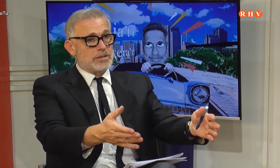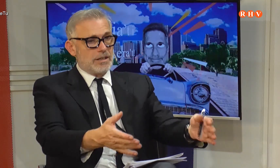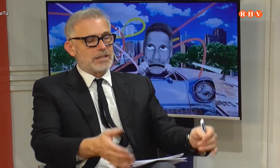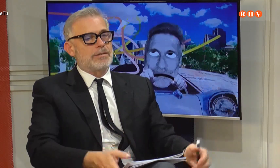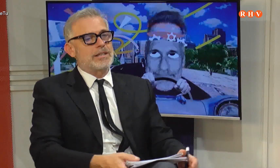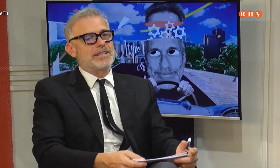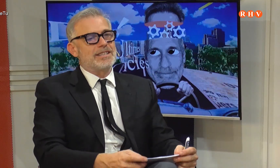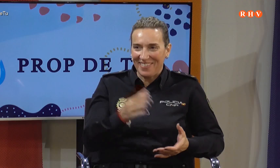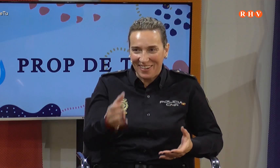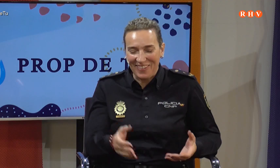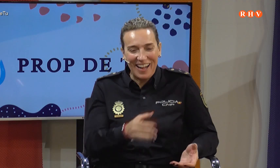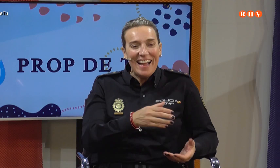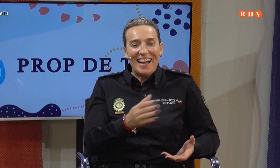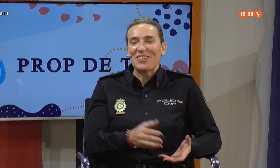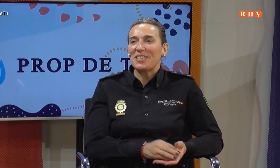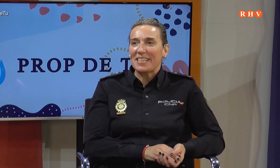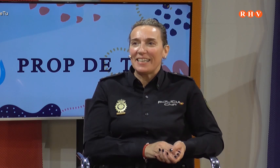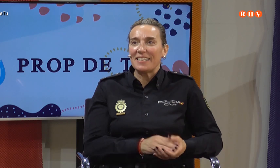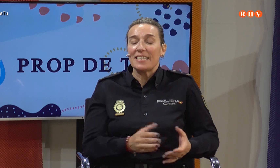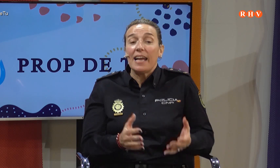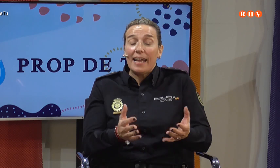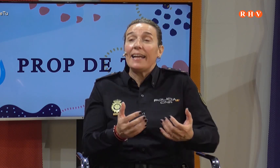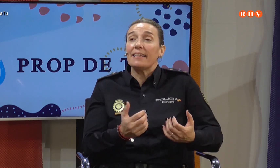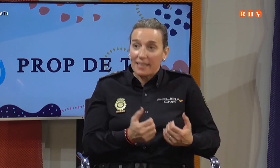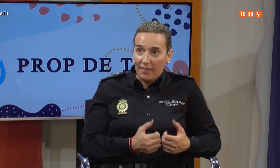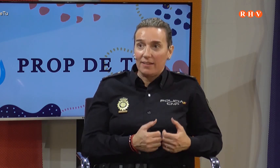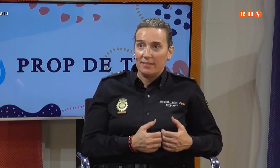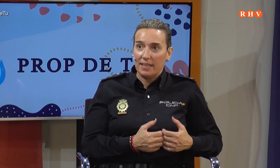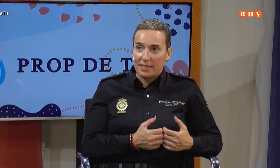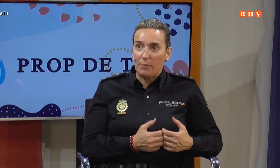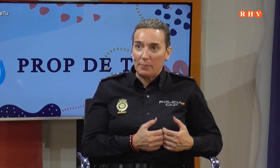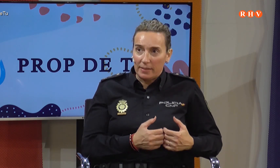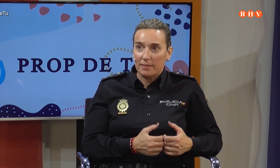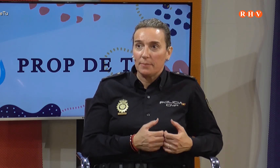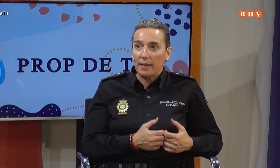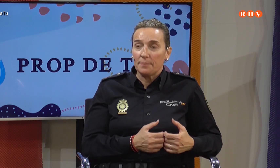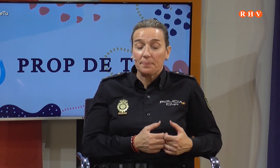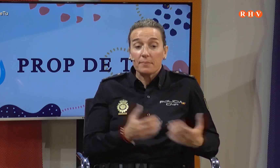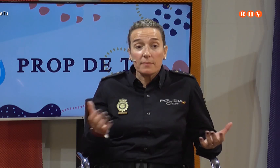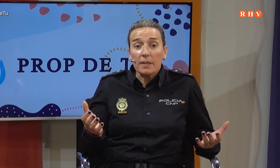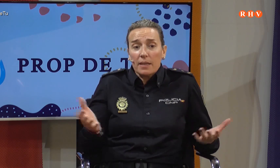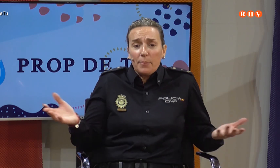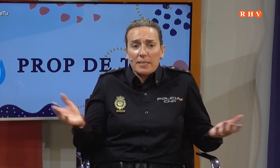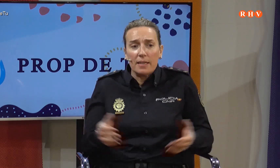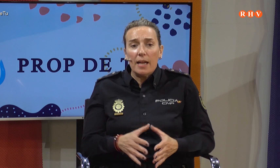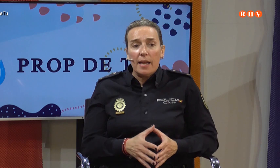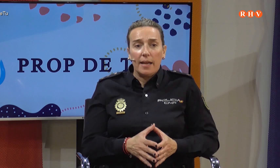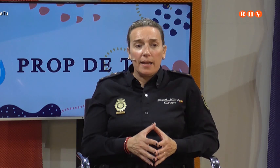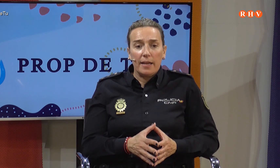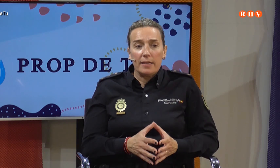clients, no? Clients. Sí, perdona. Sí. Als nostres clients en l'entrada de l'establiment. Val? Què